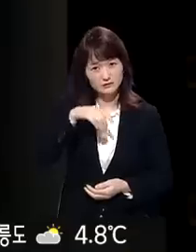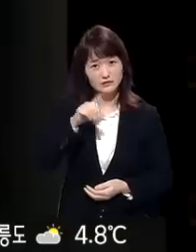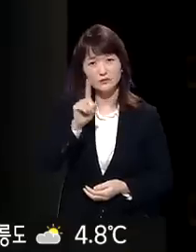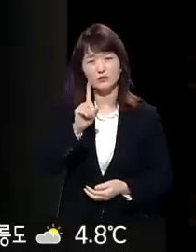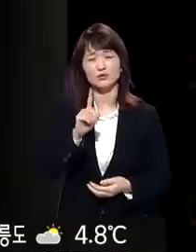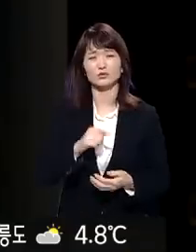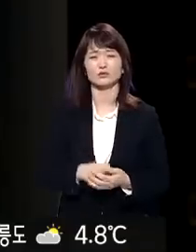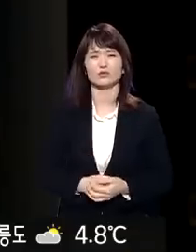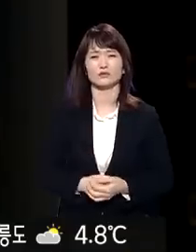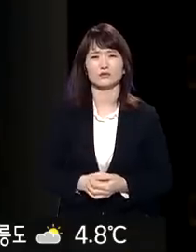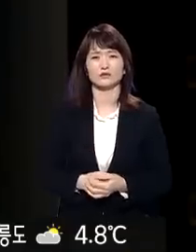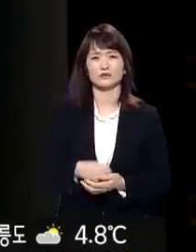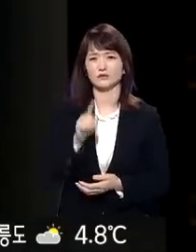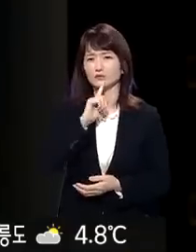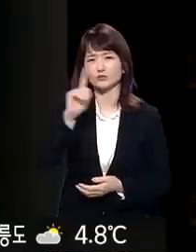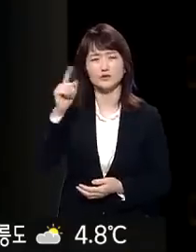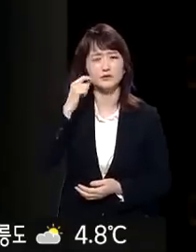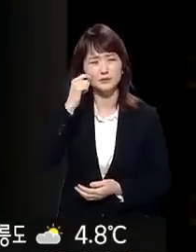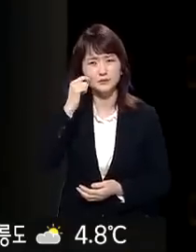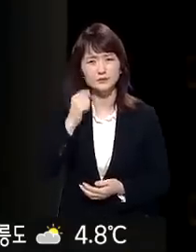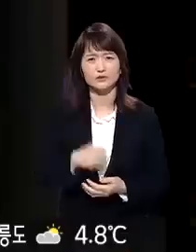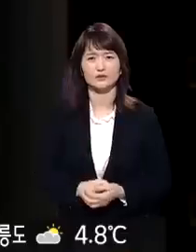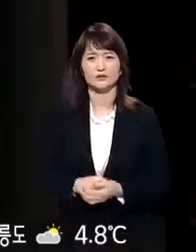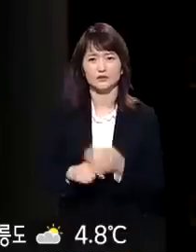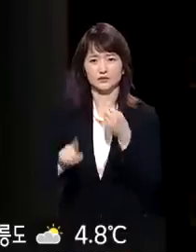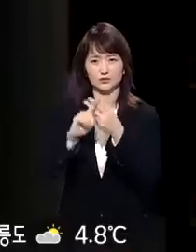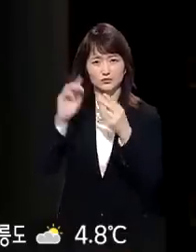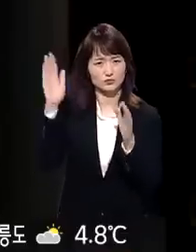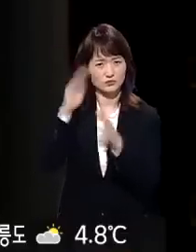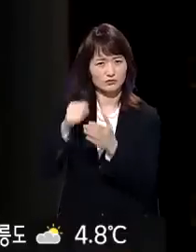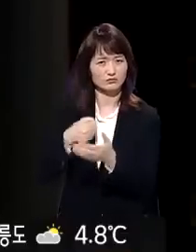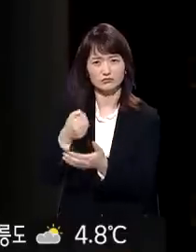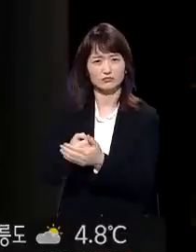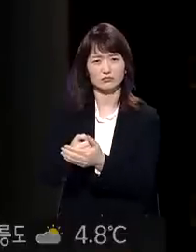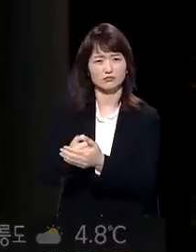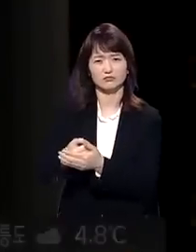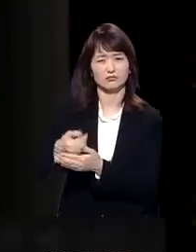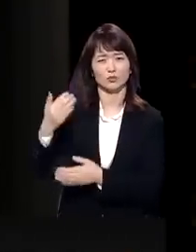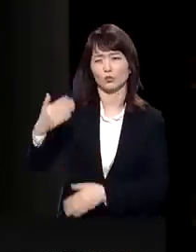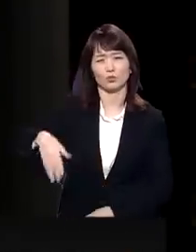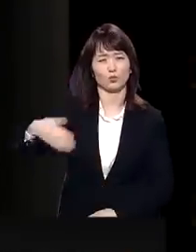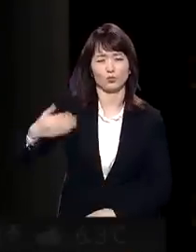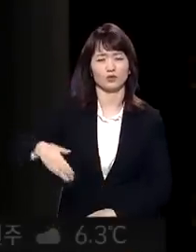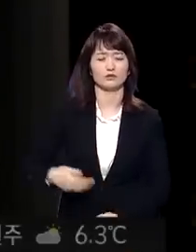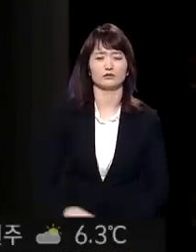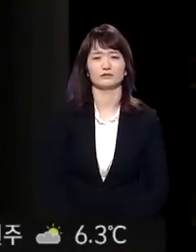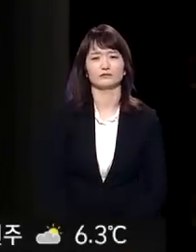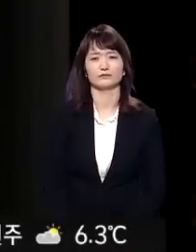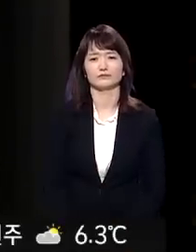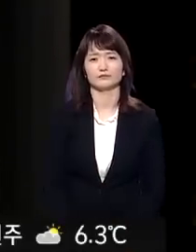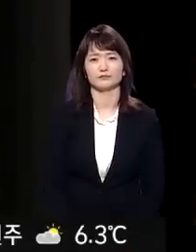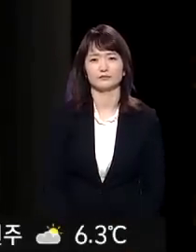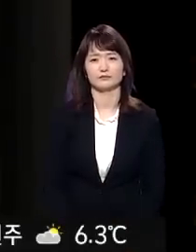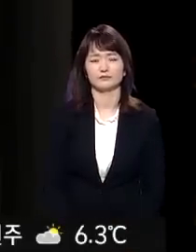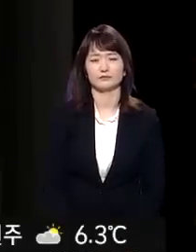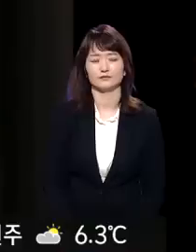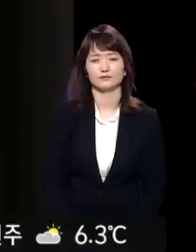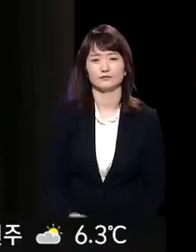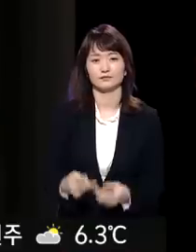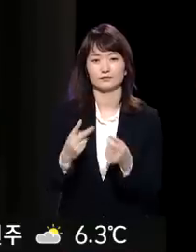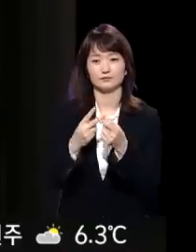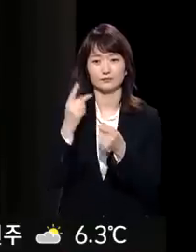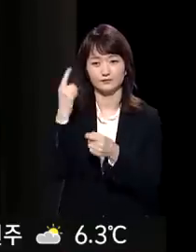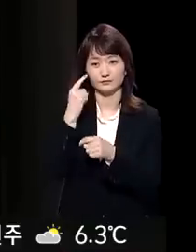못하는데 아, 이 중학생, 정말 중학생들 용기가 더욱 빛났던 순간이 아닌가 싶습니다. 자, 이 정도로 정리하고요.